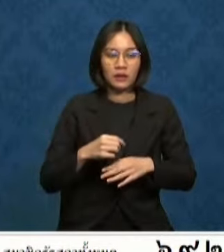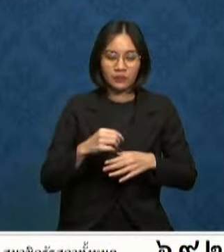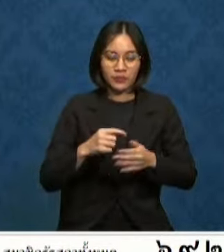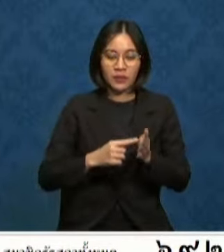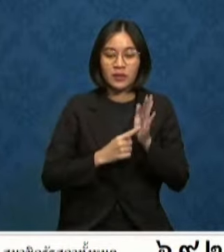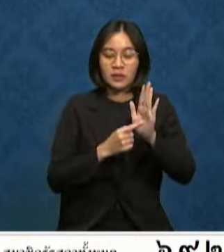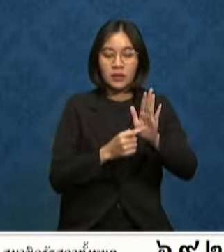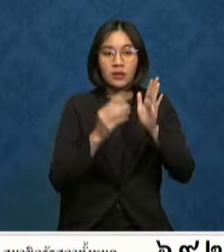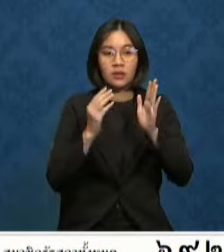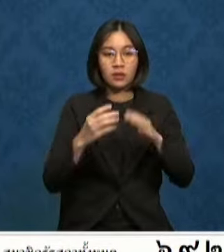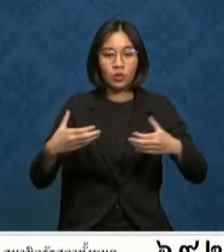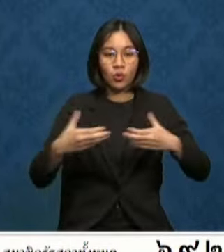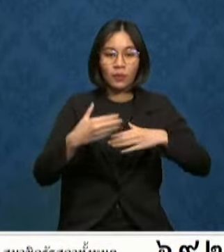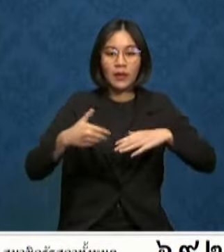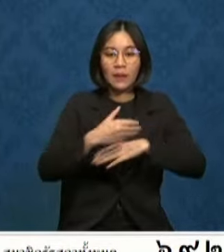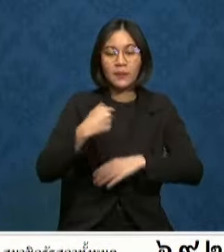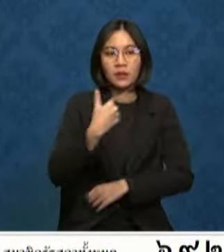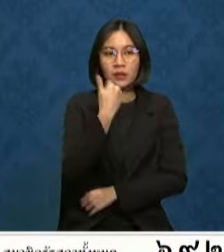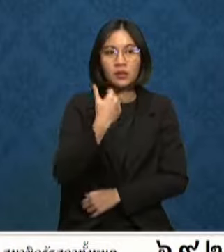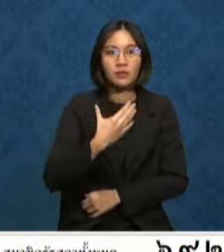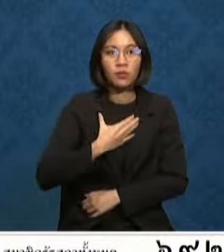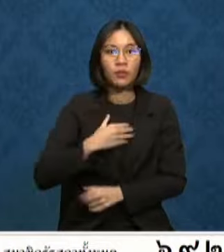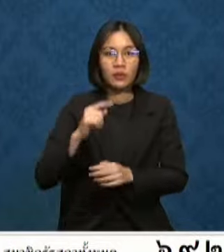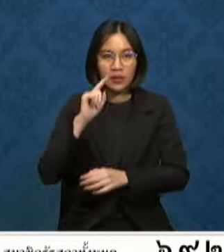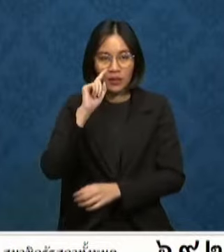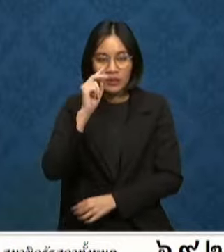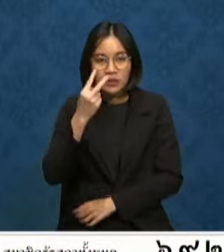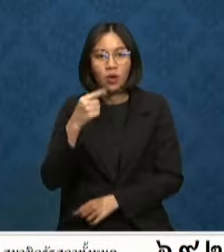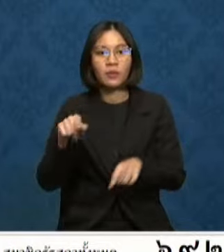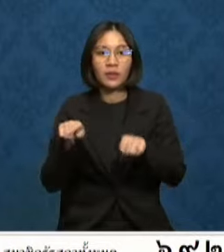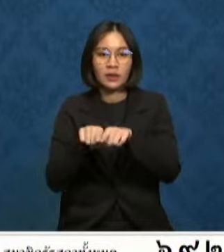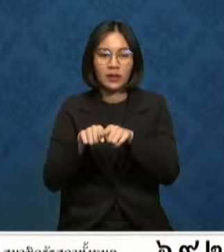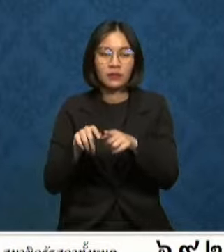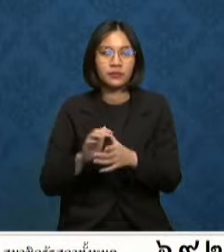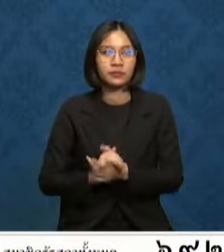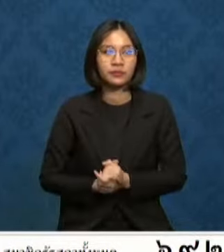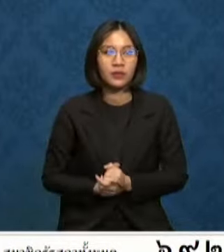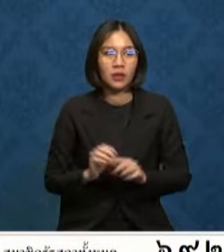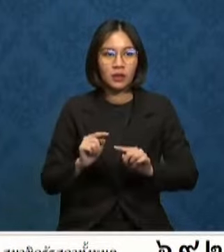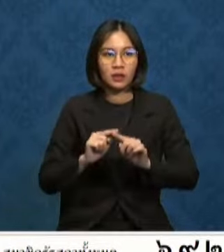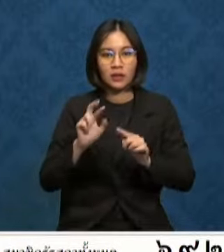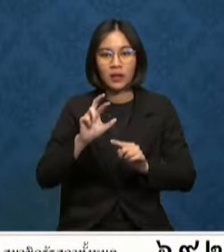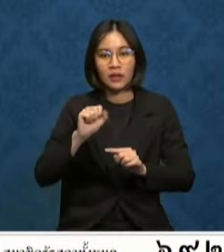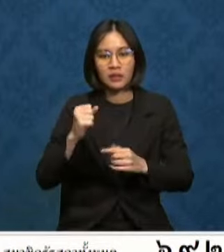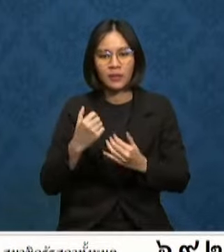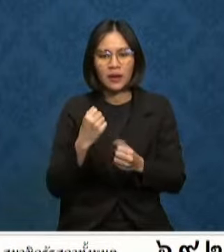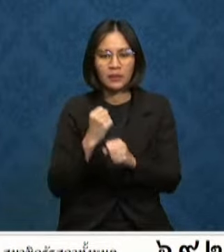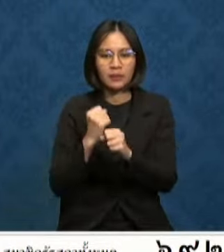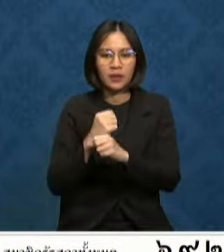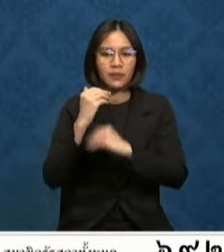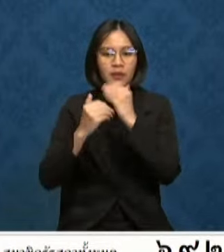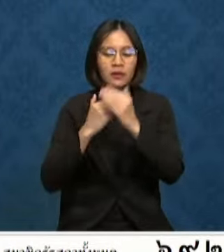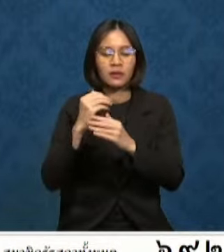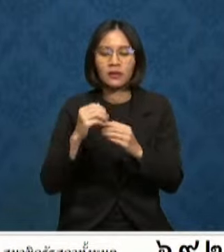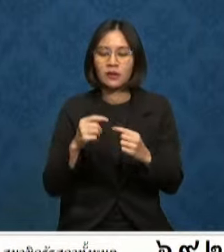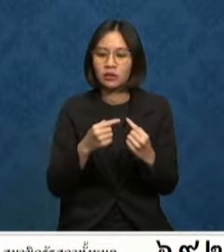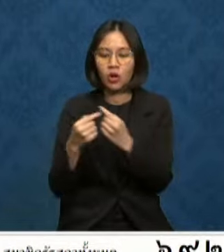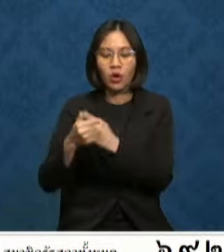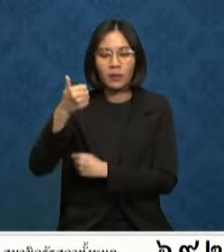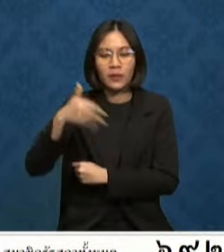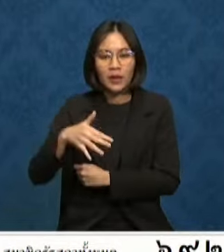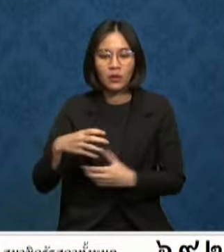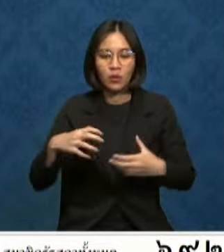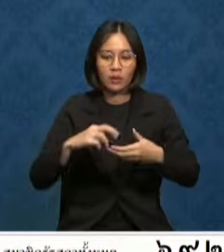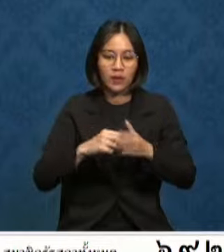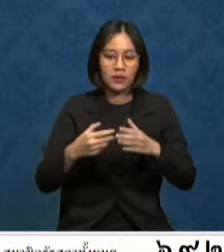ับนปผมกเสนิ้นรอบสอง đểเป็นายก contracts แต่ Massachusetts ไปไม่ได้ไปไม่ได้มก็